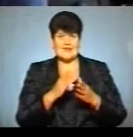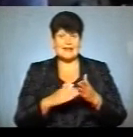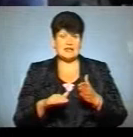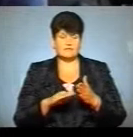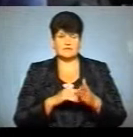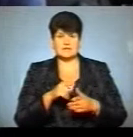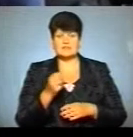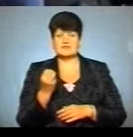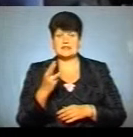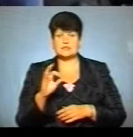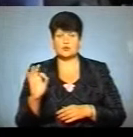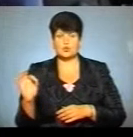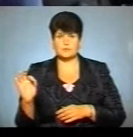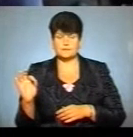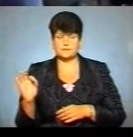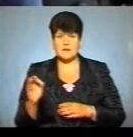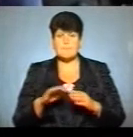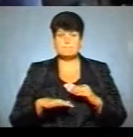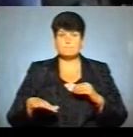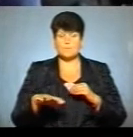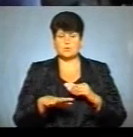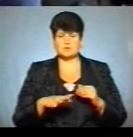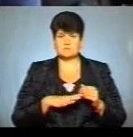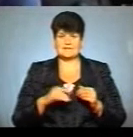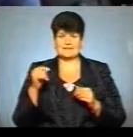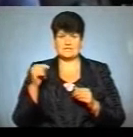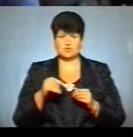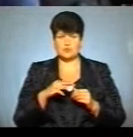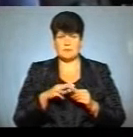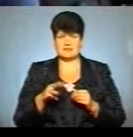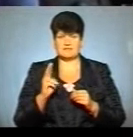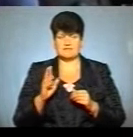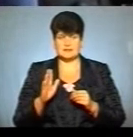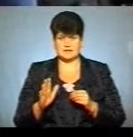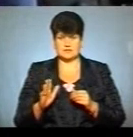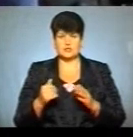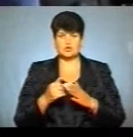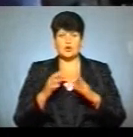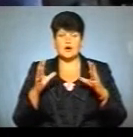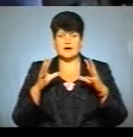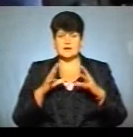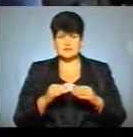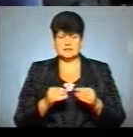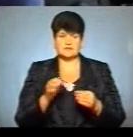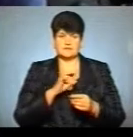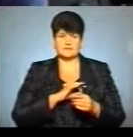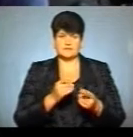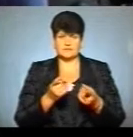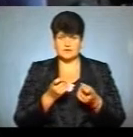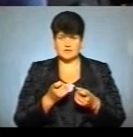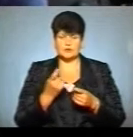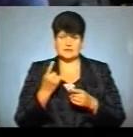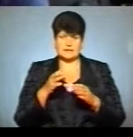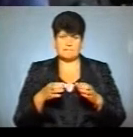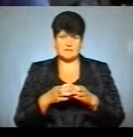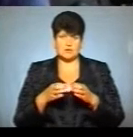о 13:00. Площа пожежі становила 1000 метрів квадратних. До гасіння залучили один підрозділ Державної служби з